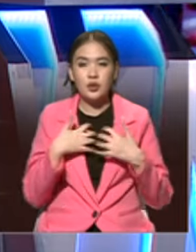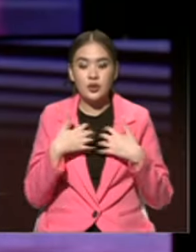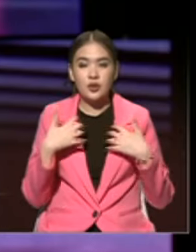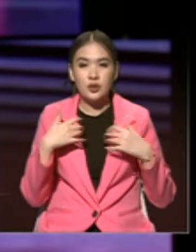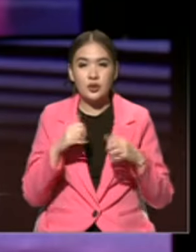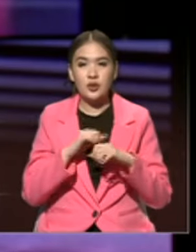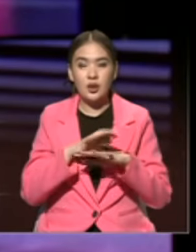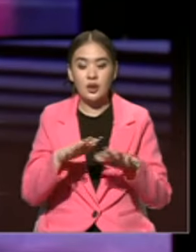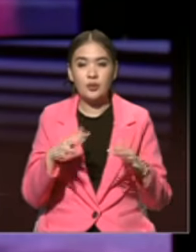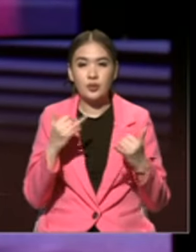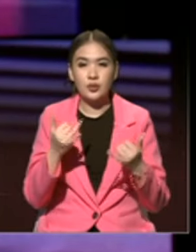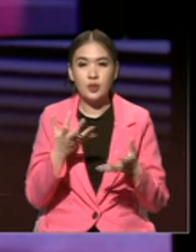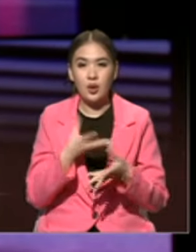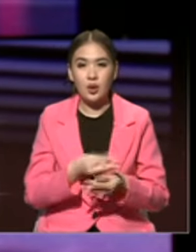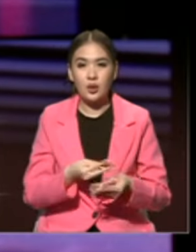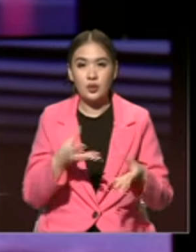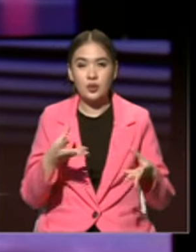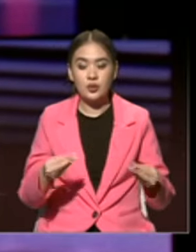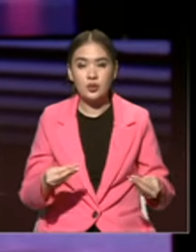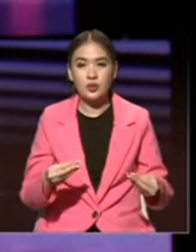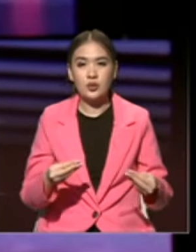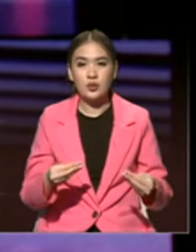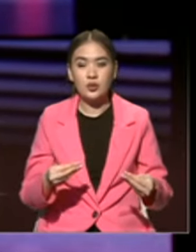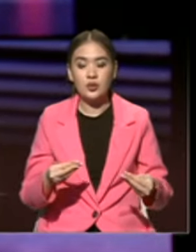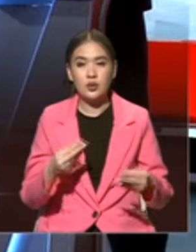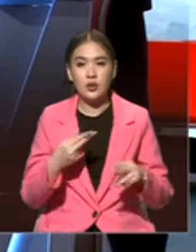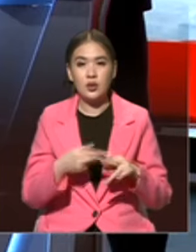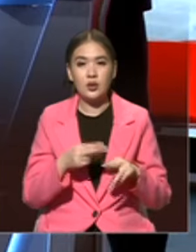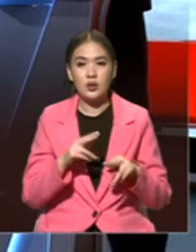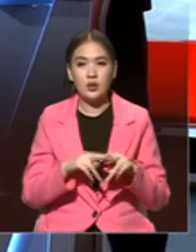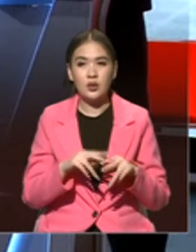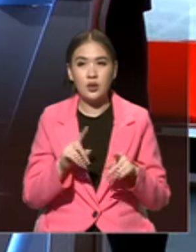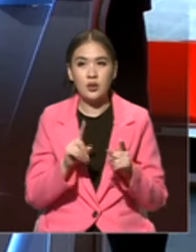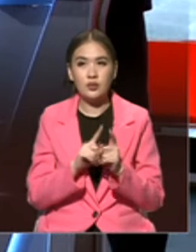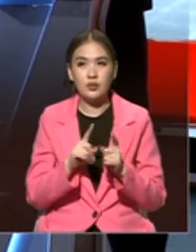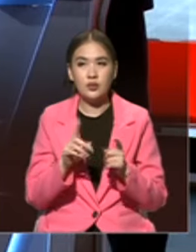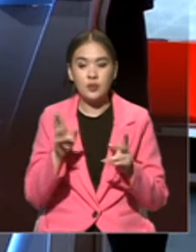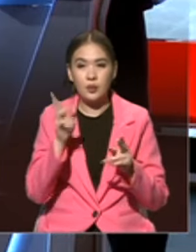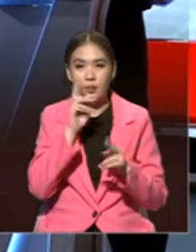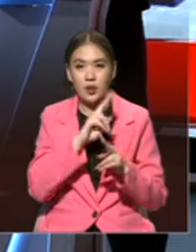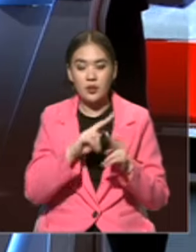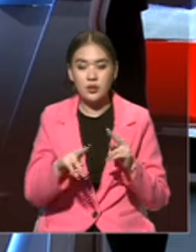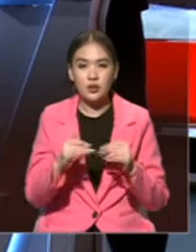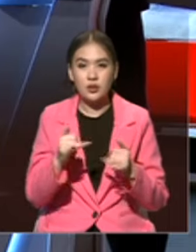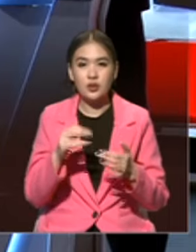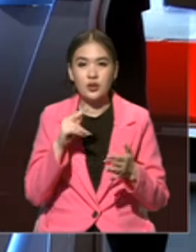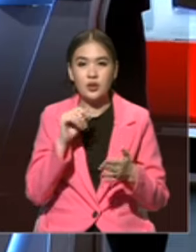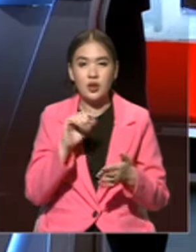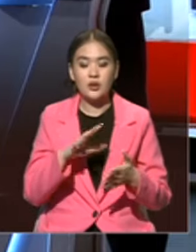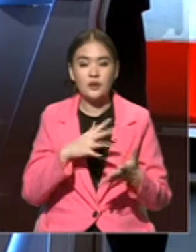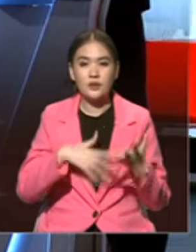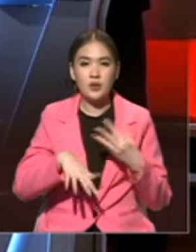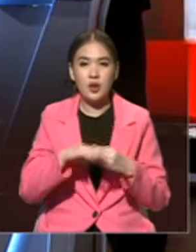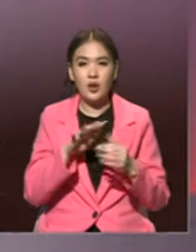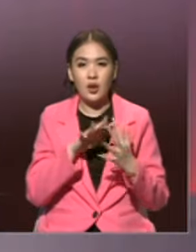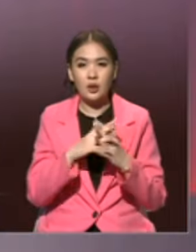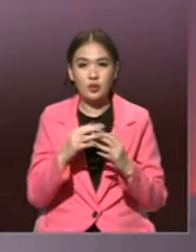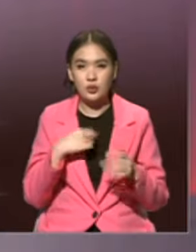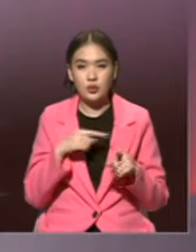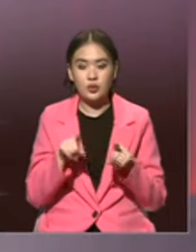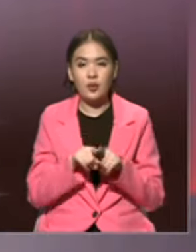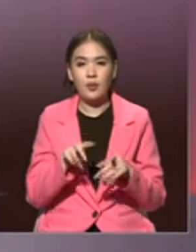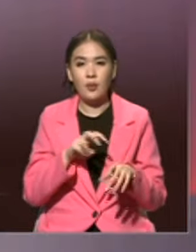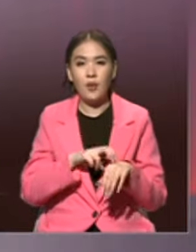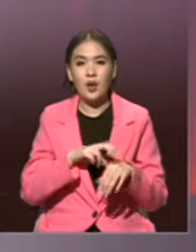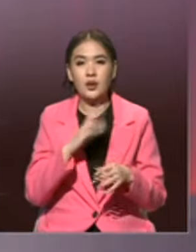жайылымын қазір көктем көк шығып, мал жайылымын қара құрт басып бара жатыр. Қазір WhatsApp-та барлығы біздің ауданда, біз де қорқып отырмыз енді,